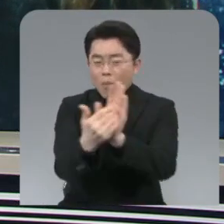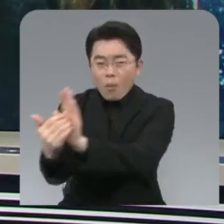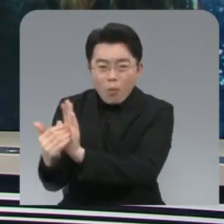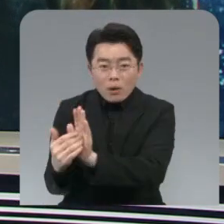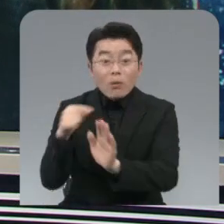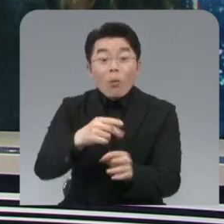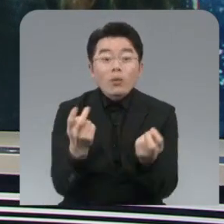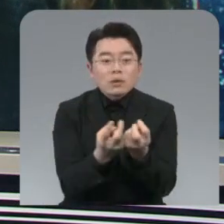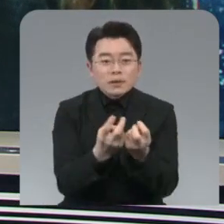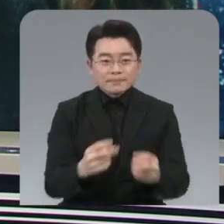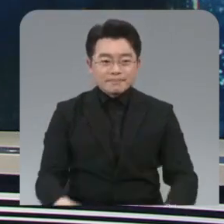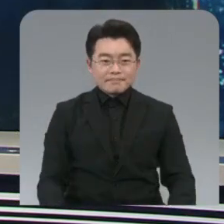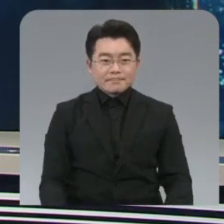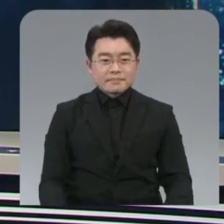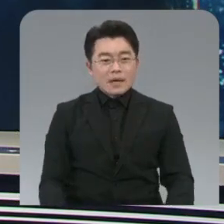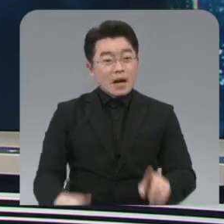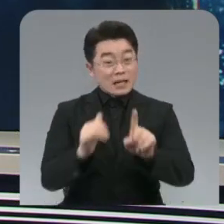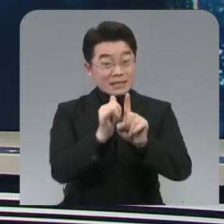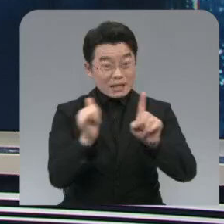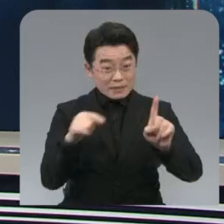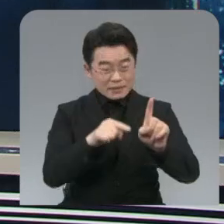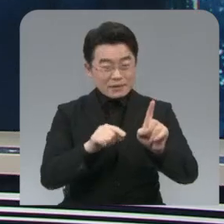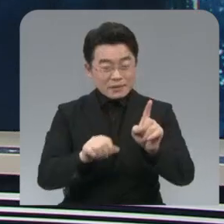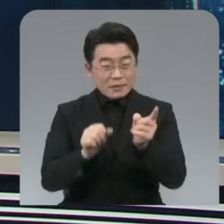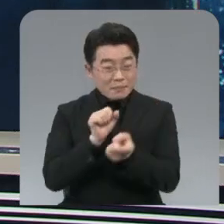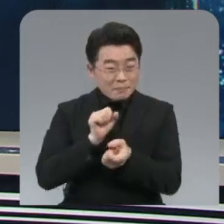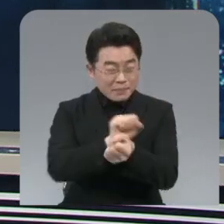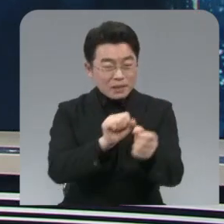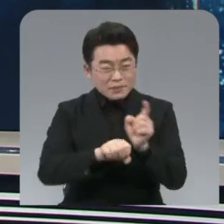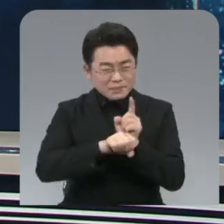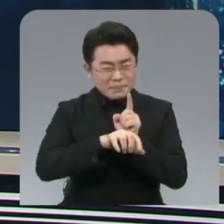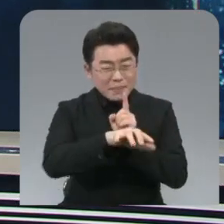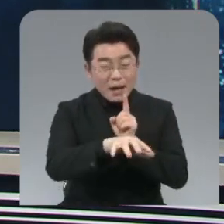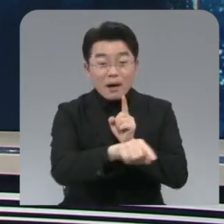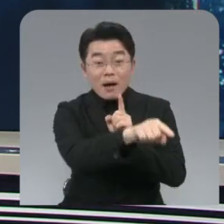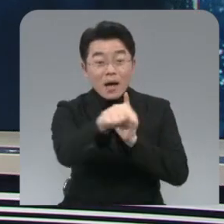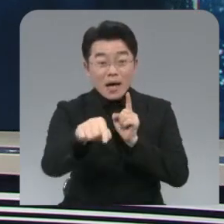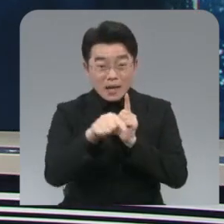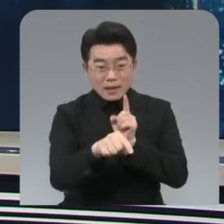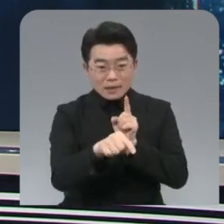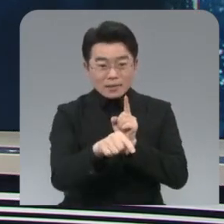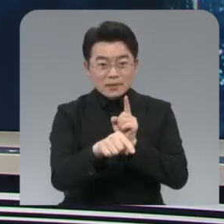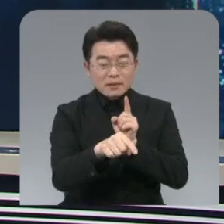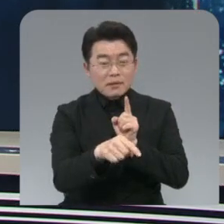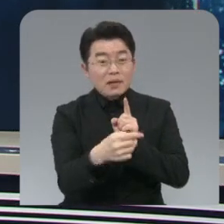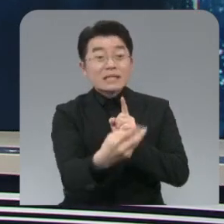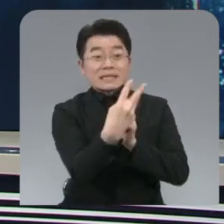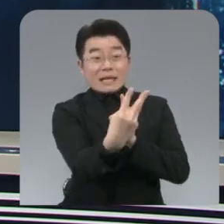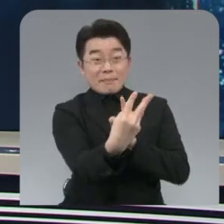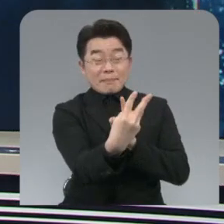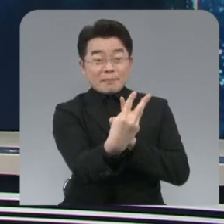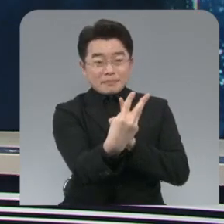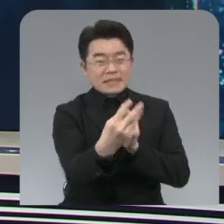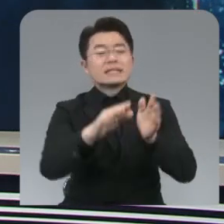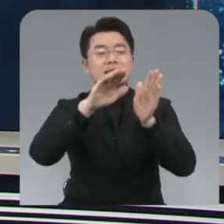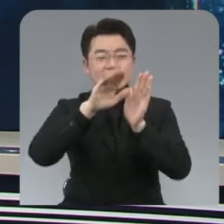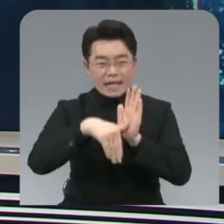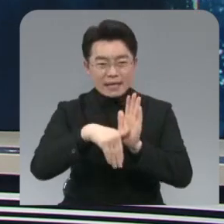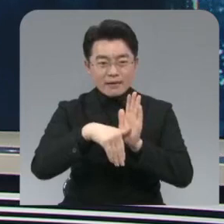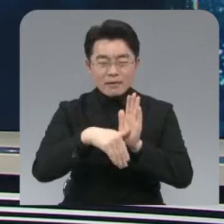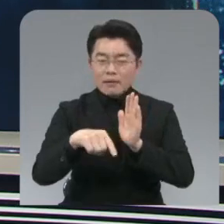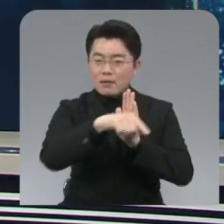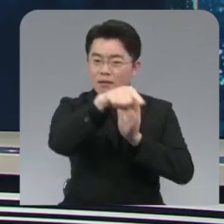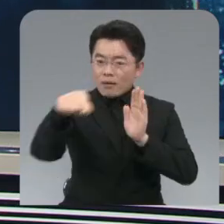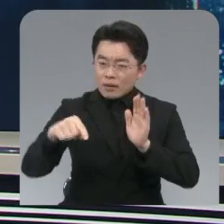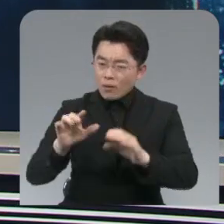만들어질까요? 전문가들은 확진자 한 명이 몇 명에게 바이러스를 전파하느냐, 이른바 감염 재생산 지수를 3으로